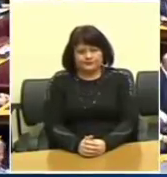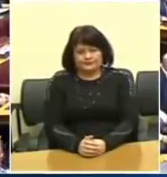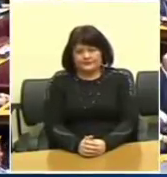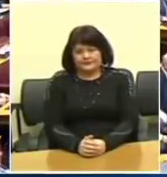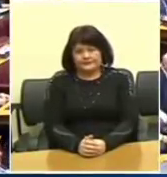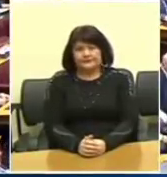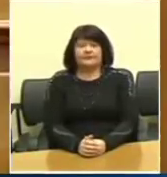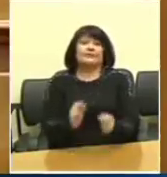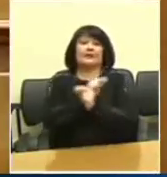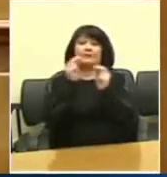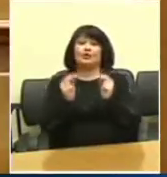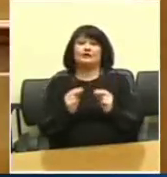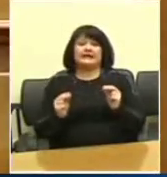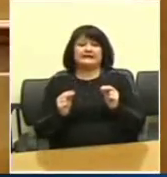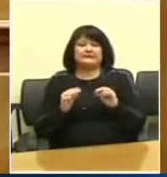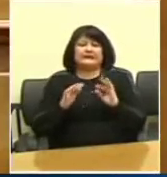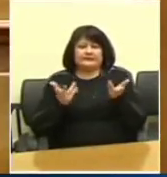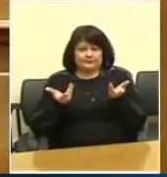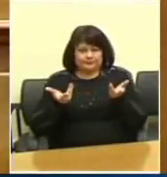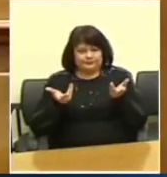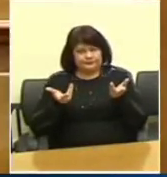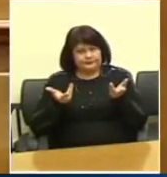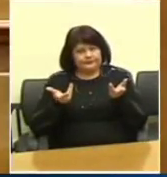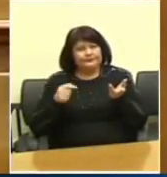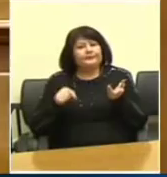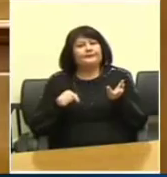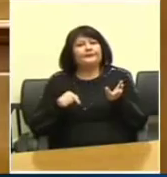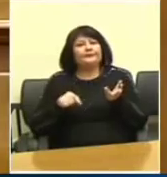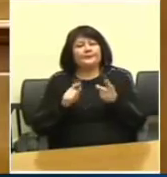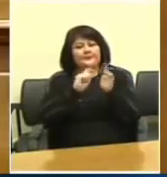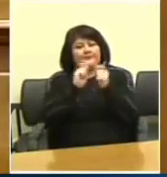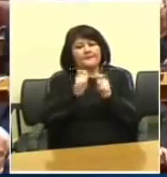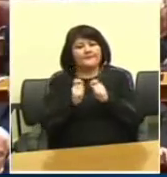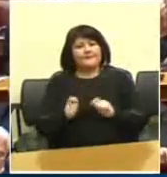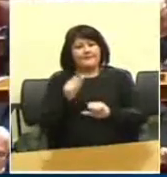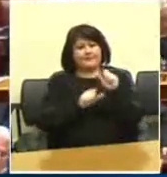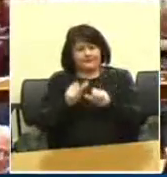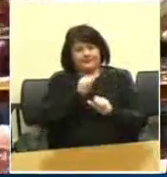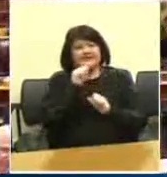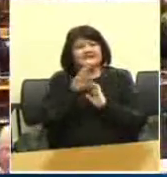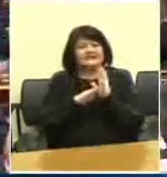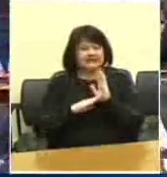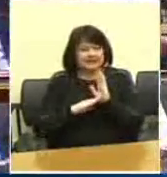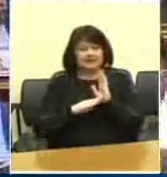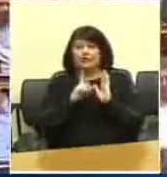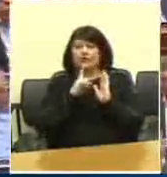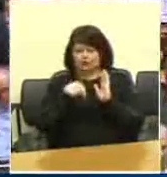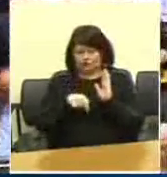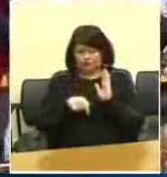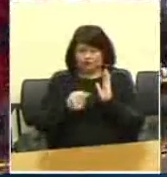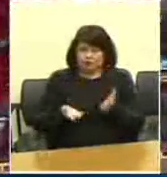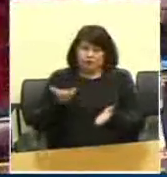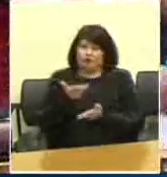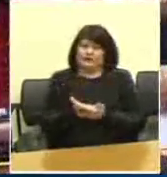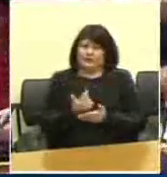Το αποτέλεσμα λοιπόν μιας τέτοιας μεταρρύθμισης συνταγματικής, όπως αυτής που εμείς